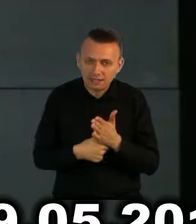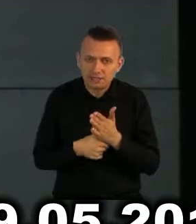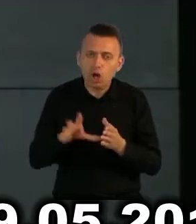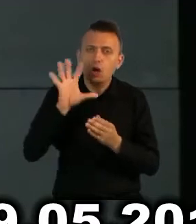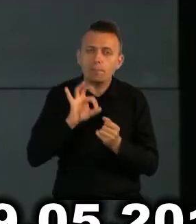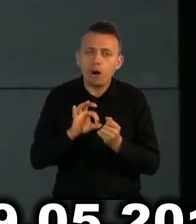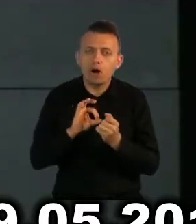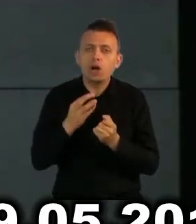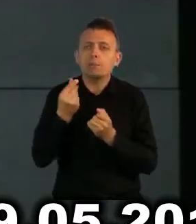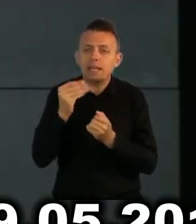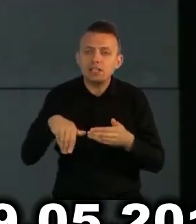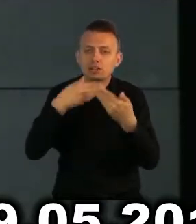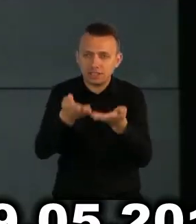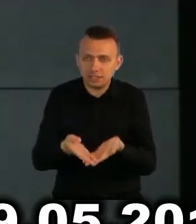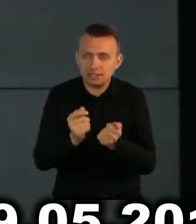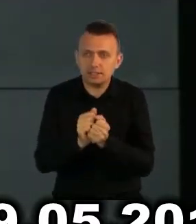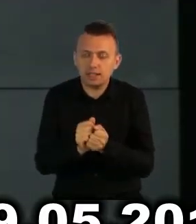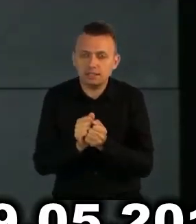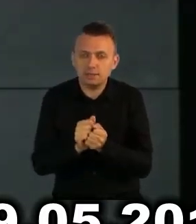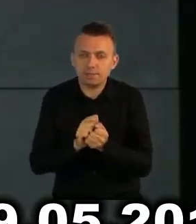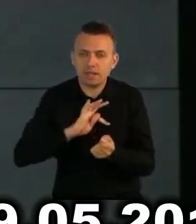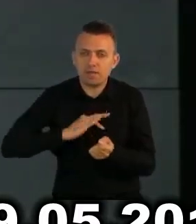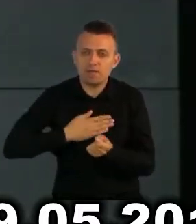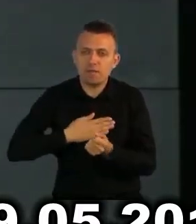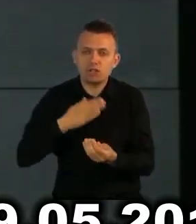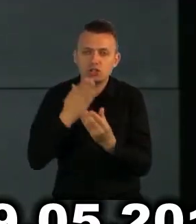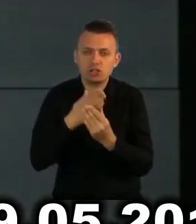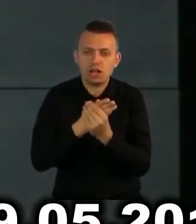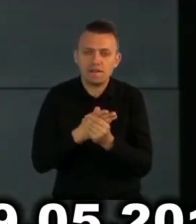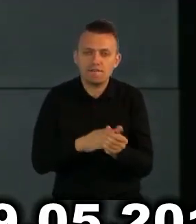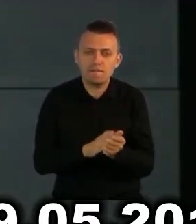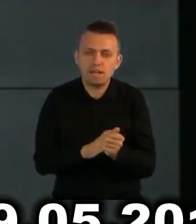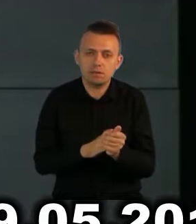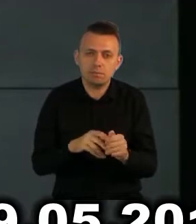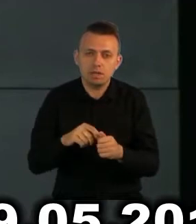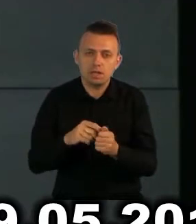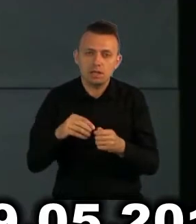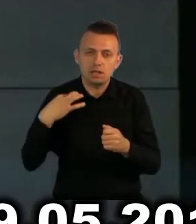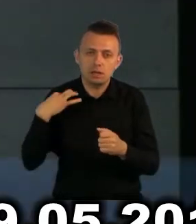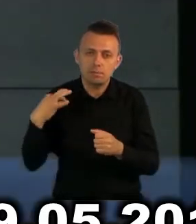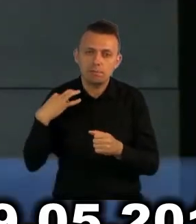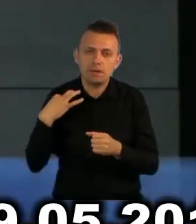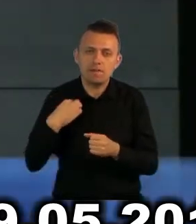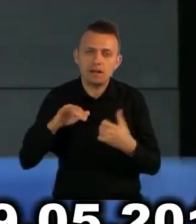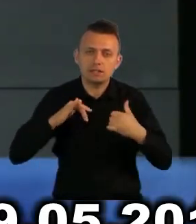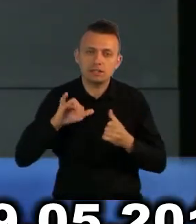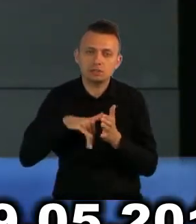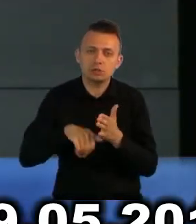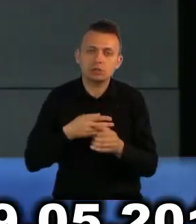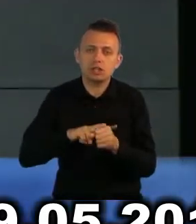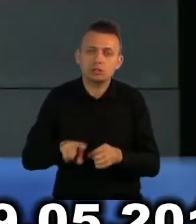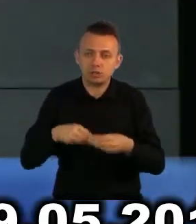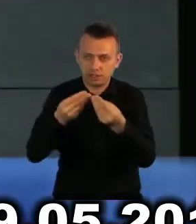przedsiębiorcy z Kutna, mikro, małe, średnie i wielkie przedsiębiorstwa, które przekazały swoje produkty,